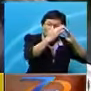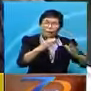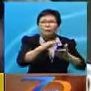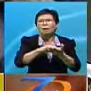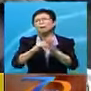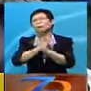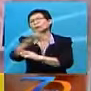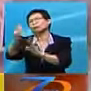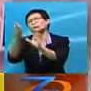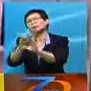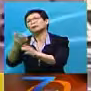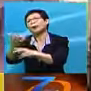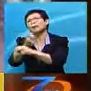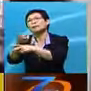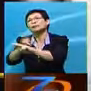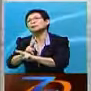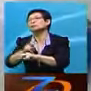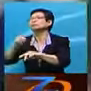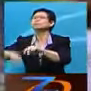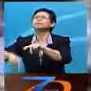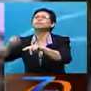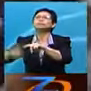financing that what they want.